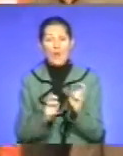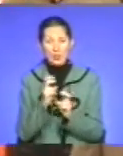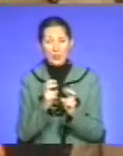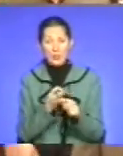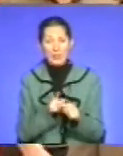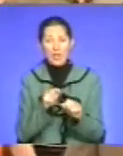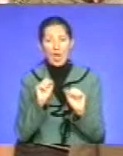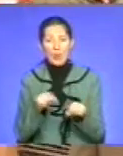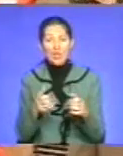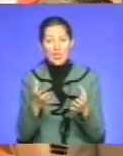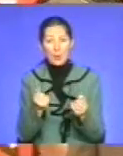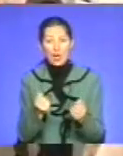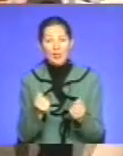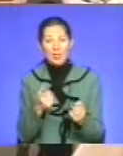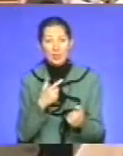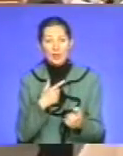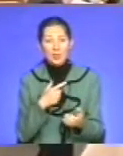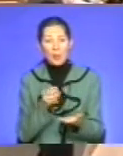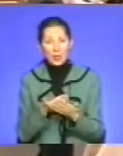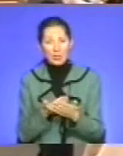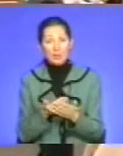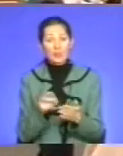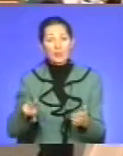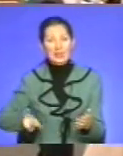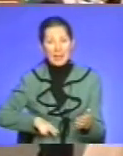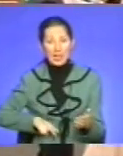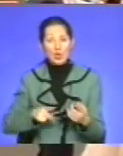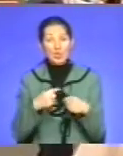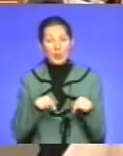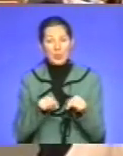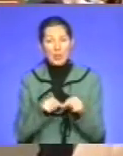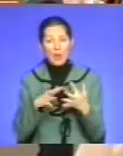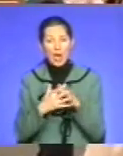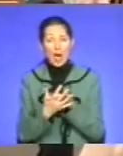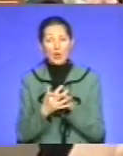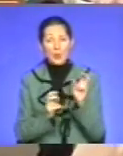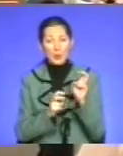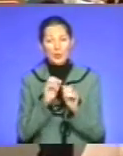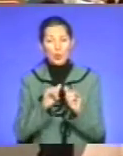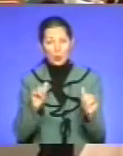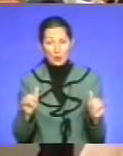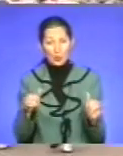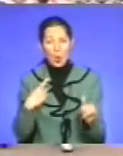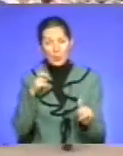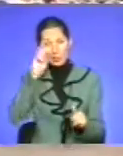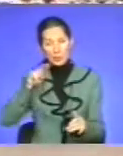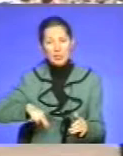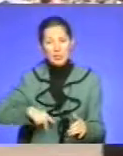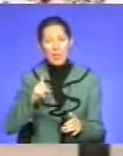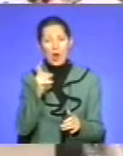яке можна брати на озброєння. Директор департаменту агропромислового розвитку облдержадміністрації